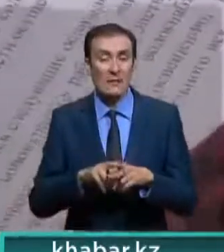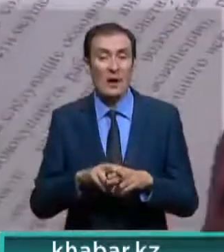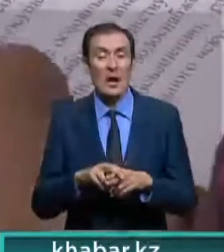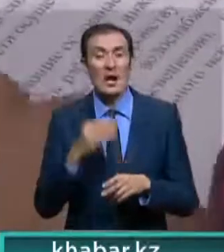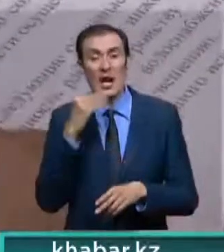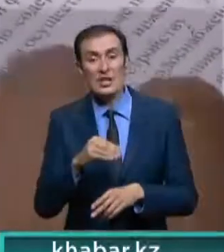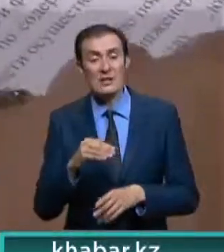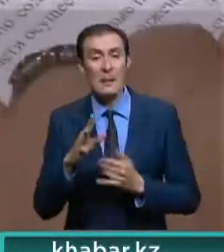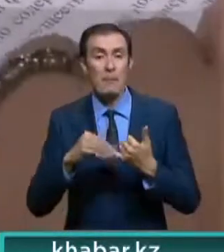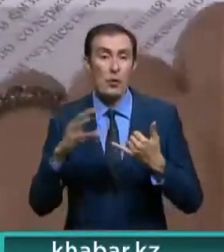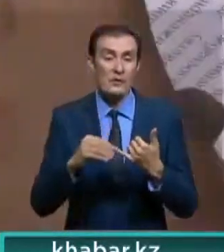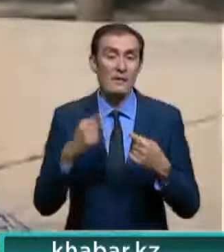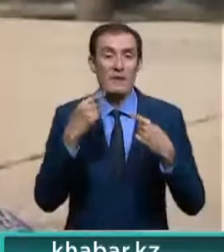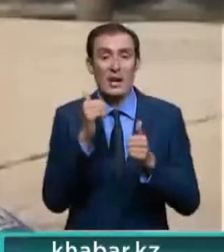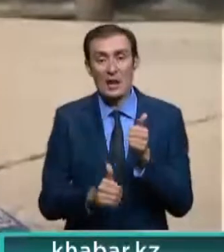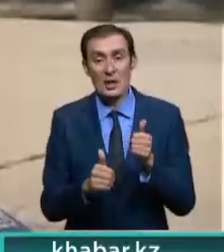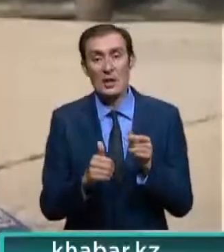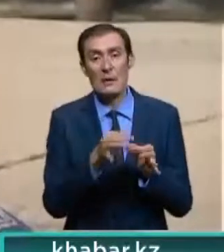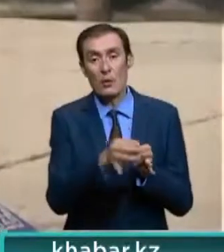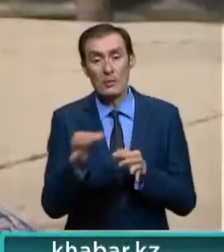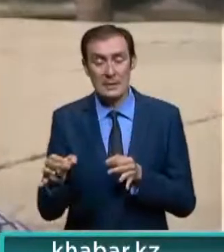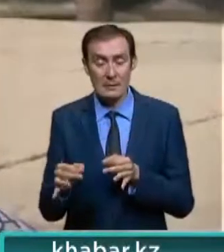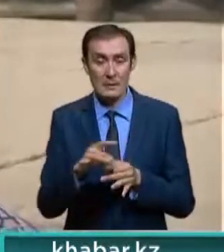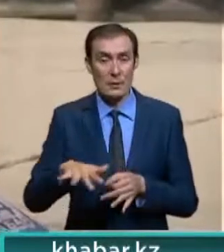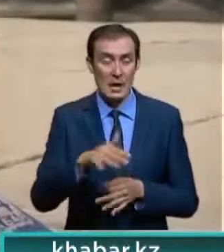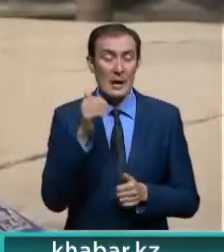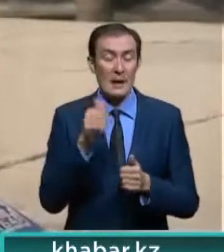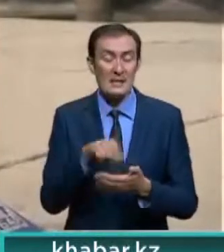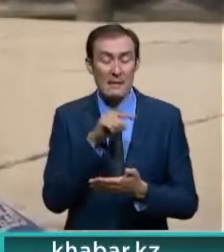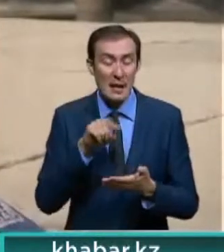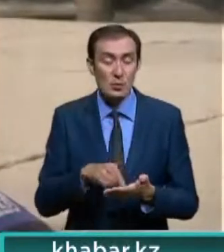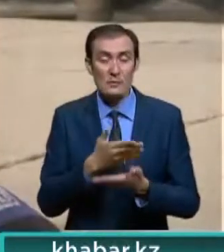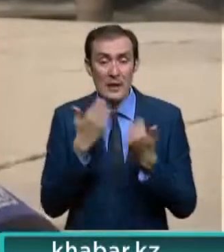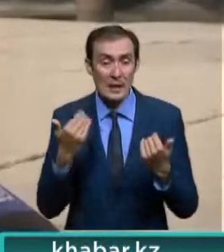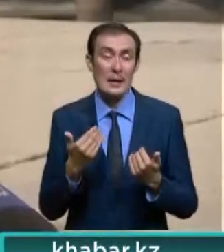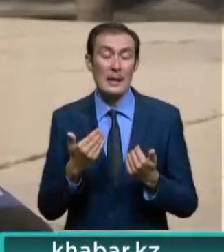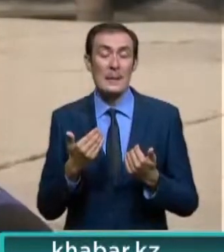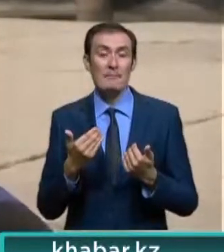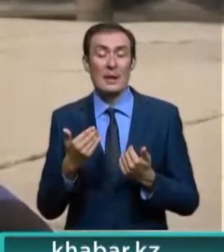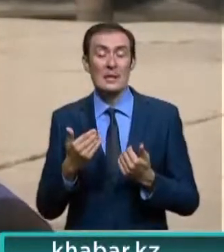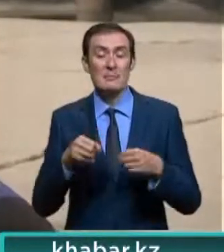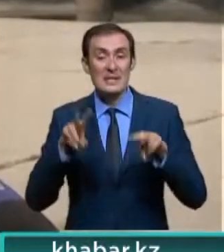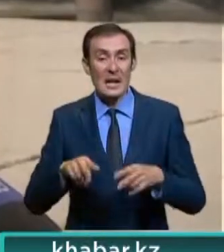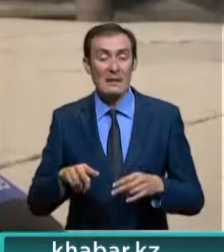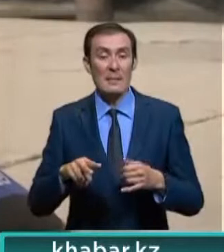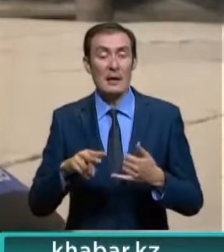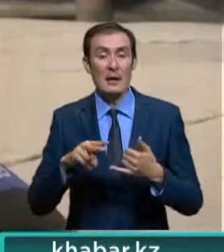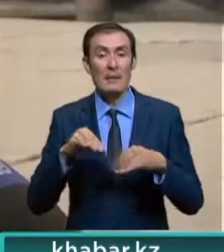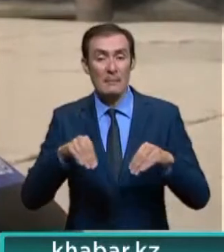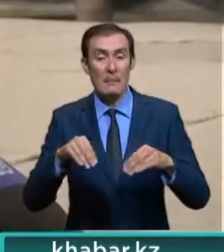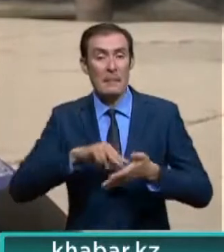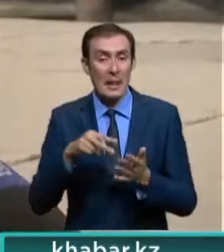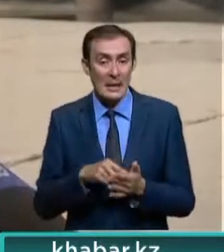плодородности почв в определенных районах. Основная проблема по озеленению – отсутствие дендрологического плана и